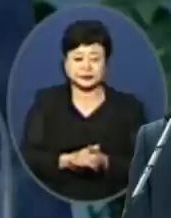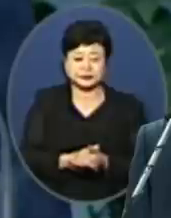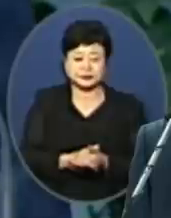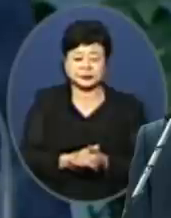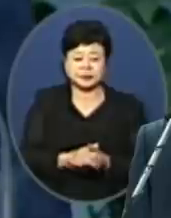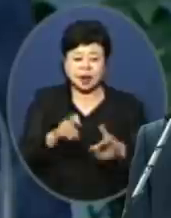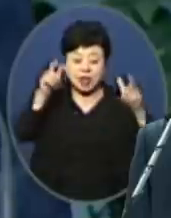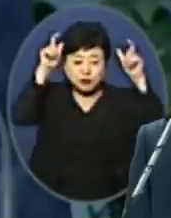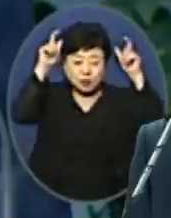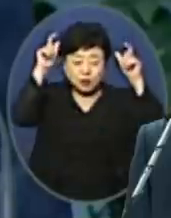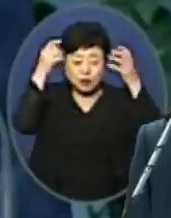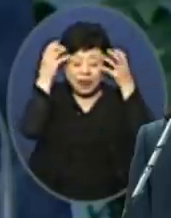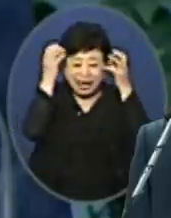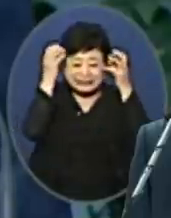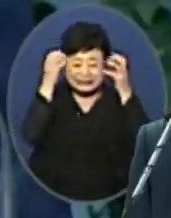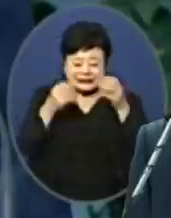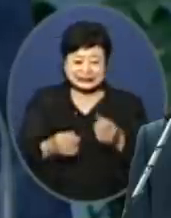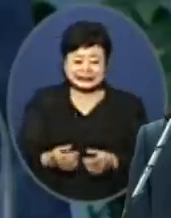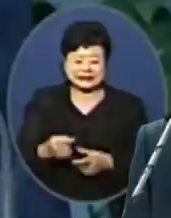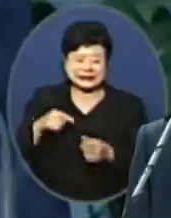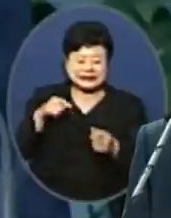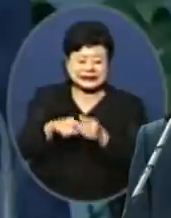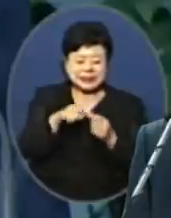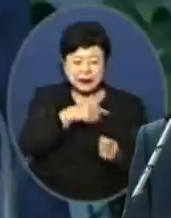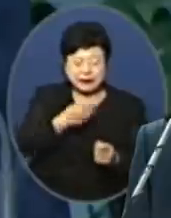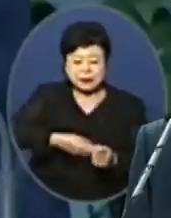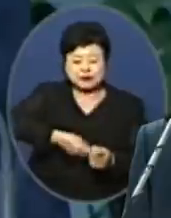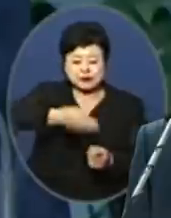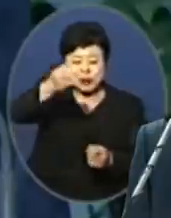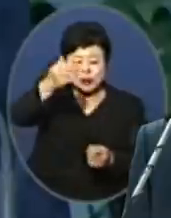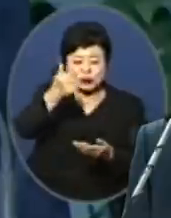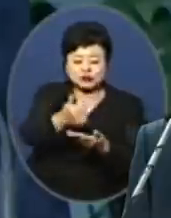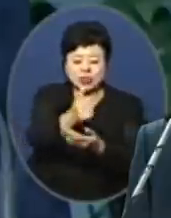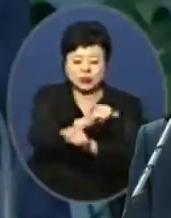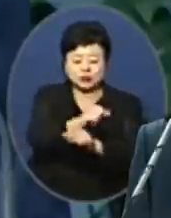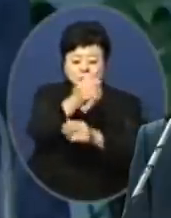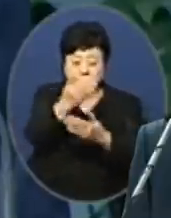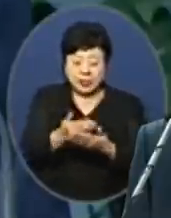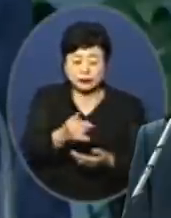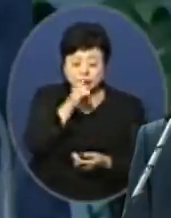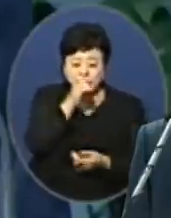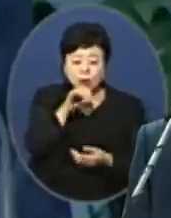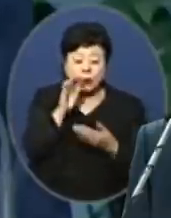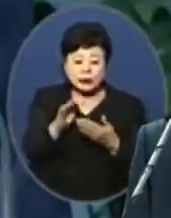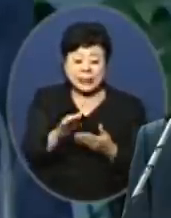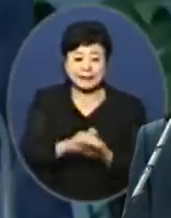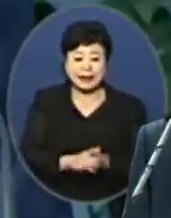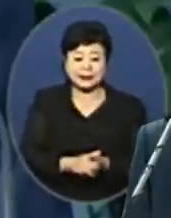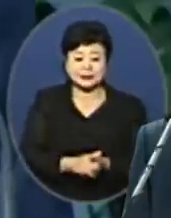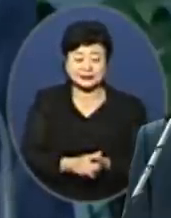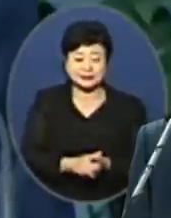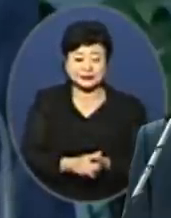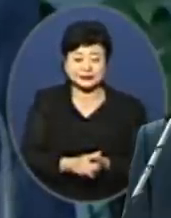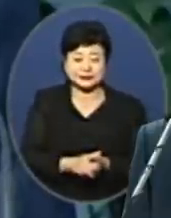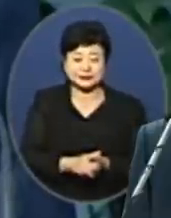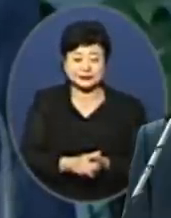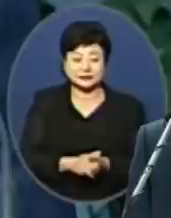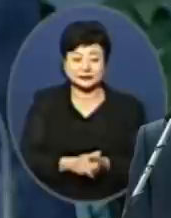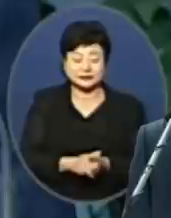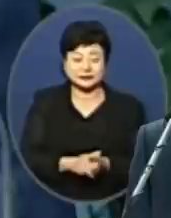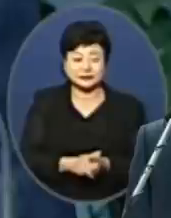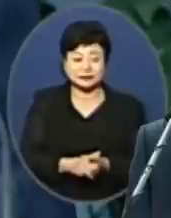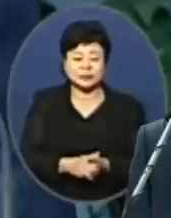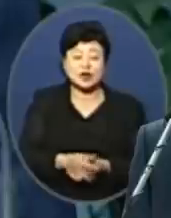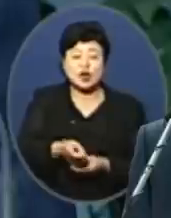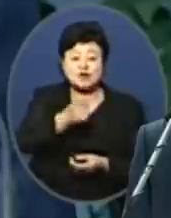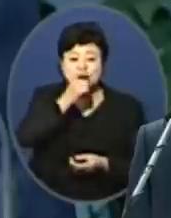송아지나 이것을 잡아서 피를 뿌리고 죄사함을 얻습니다. 그 다음에 한 걸음 나가면 물두멍이